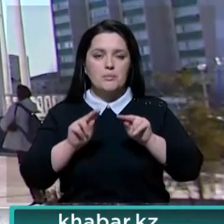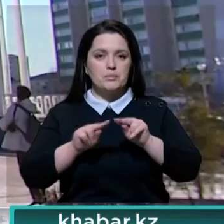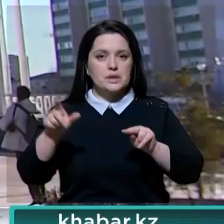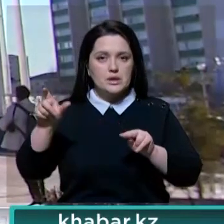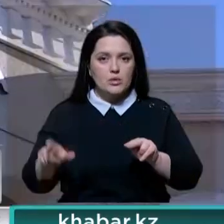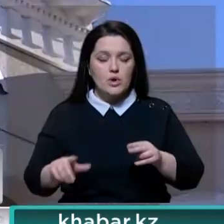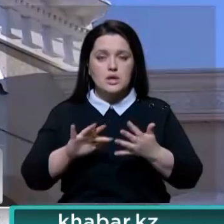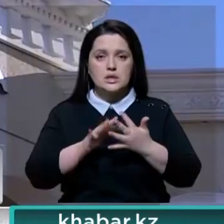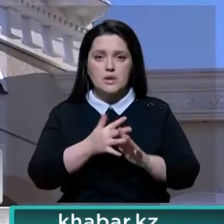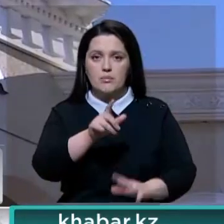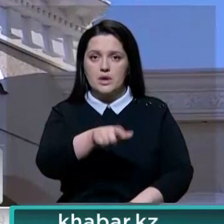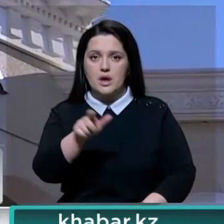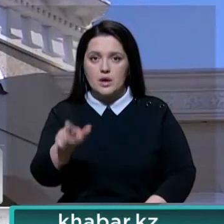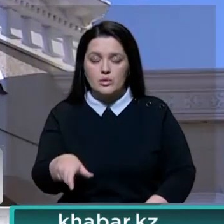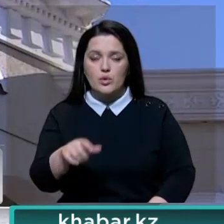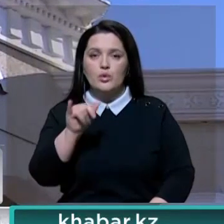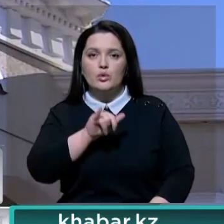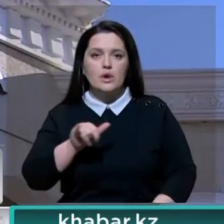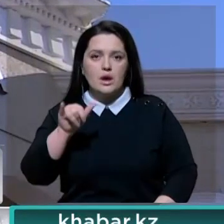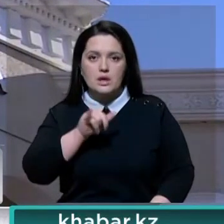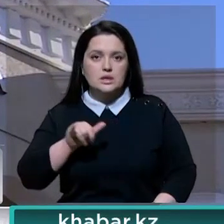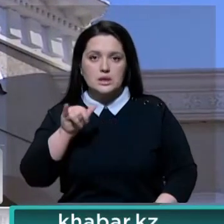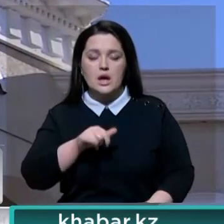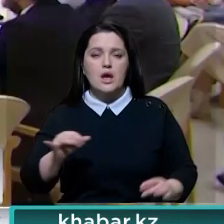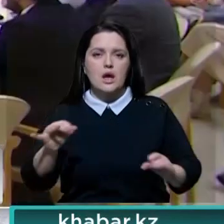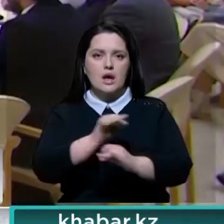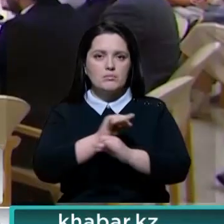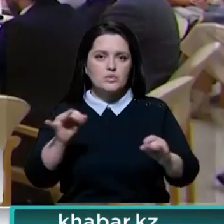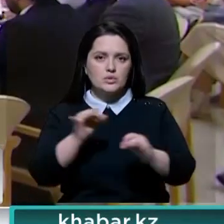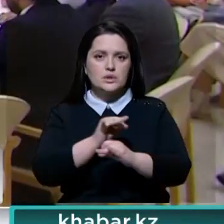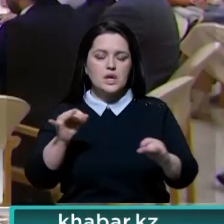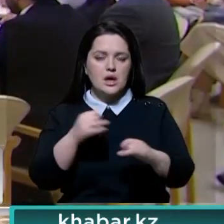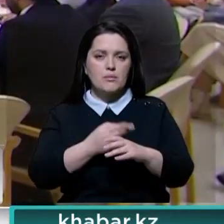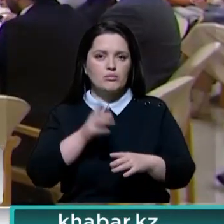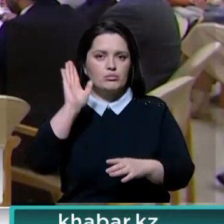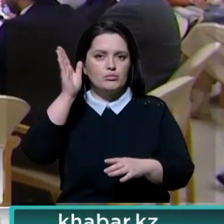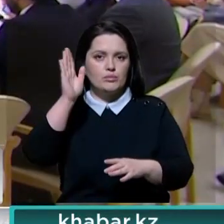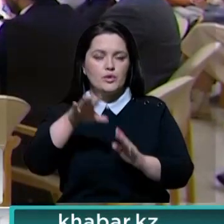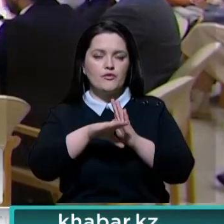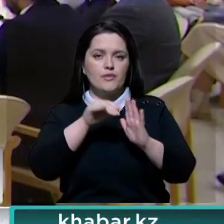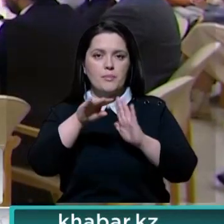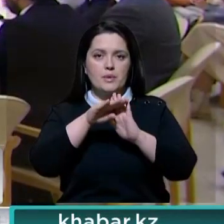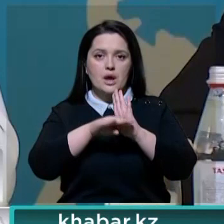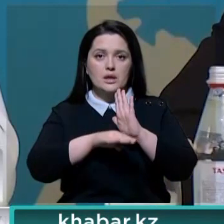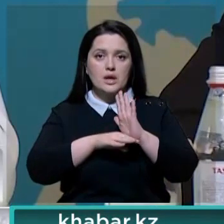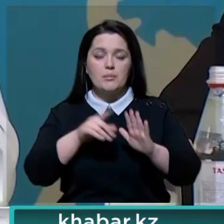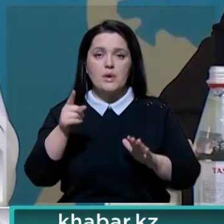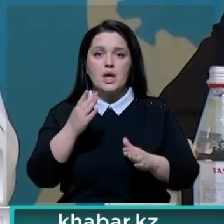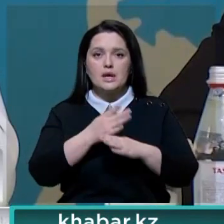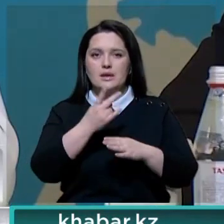педагогами и сельскими жителями в городе Уральске члены политообъединения обсудили основные направления предвыборной программы с представителями